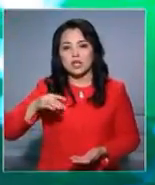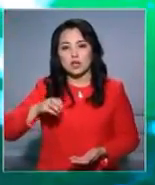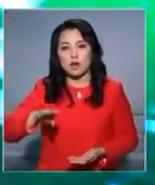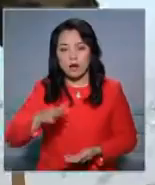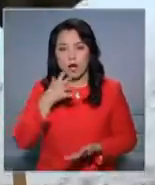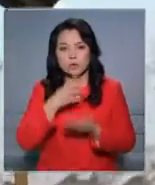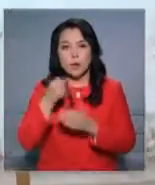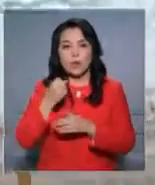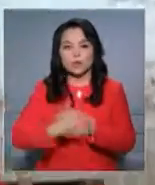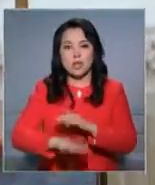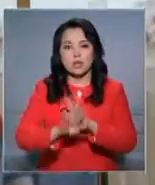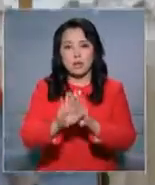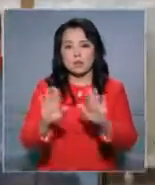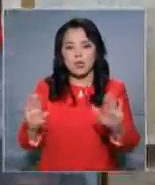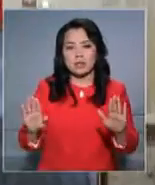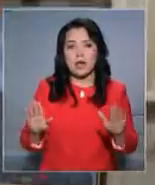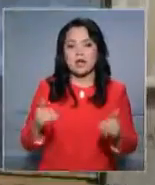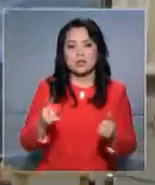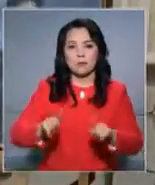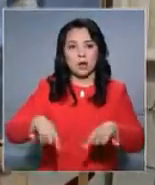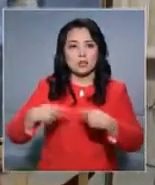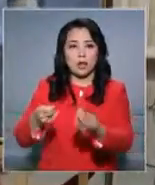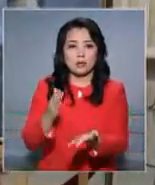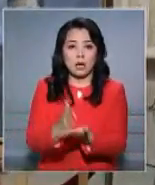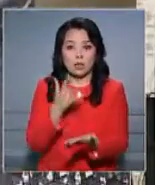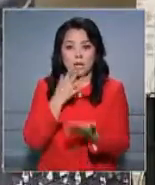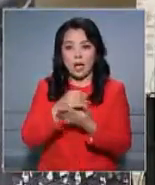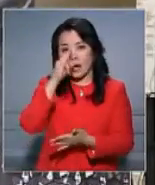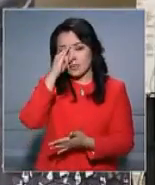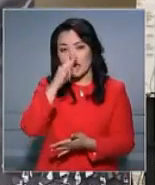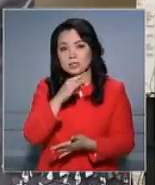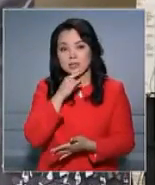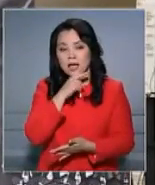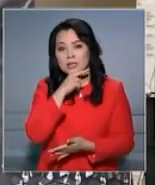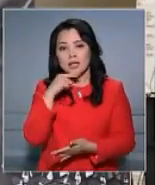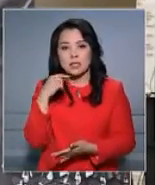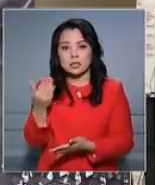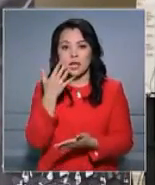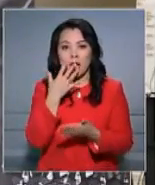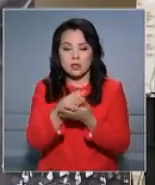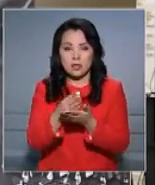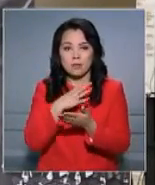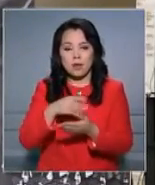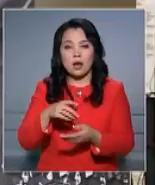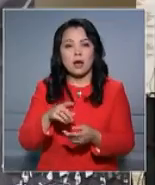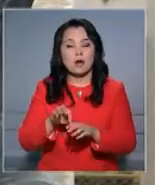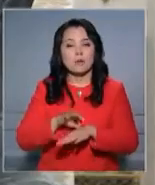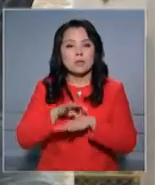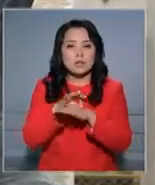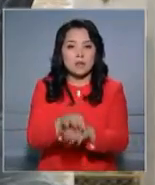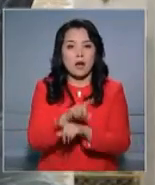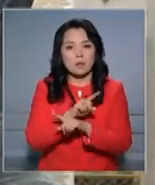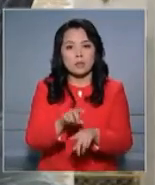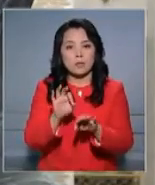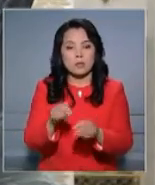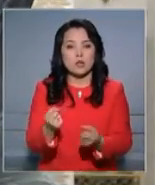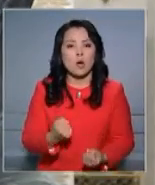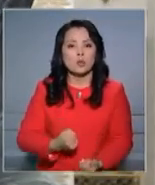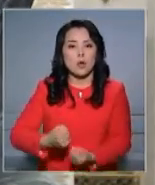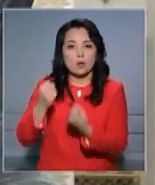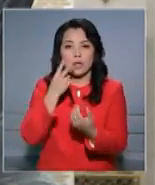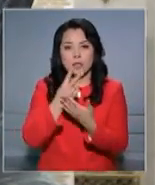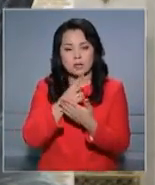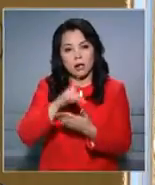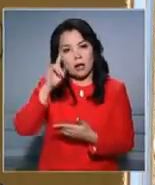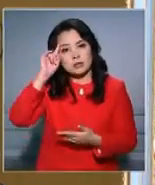орталық музейіне табысталды. Қазақстан мен Ресейдің бұндай ортақ бастамасына еліміздің Ресейдегі елшілігі де қолдау көрсеткен. Атақты